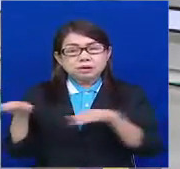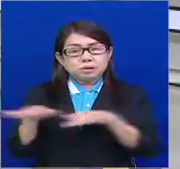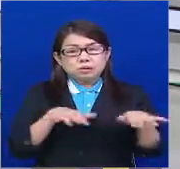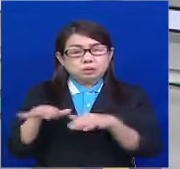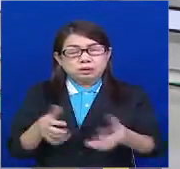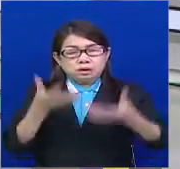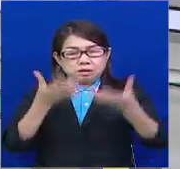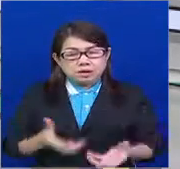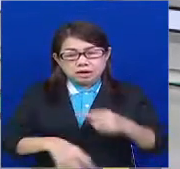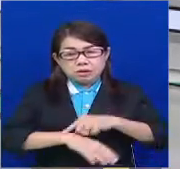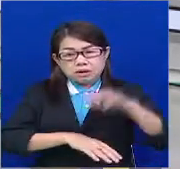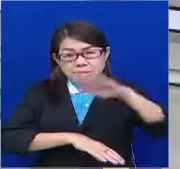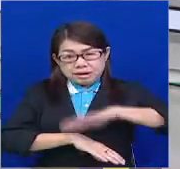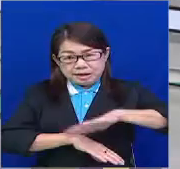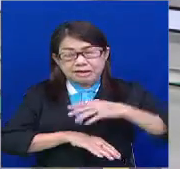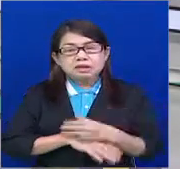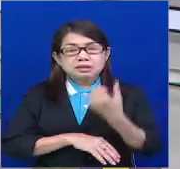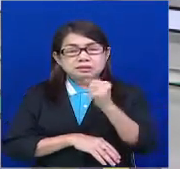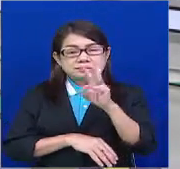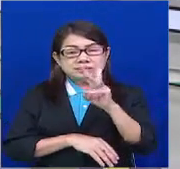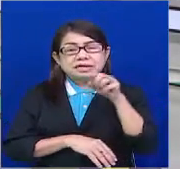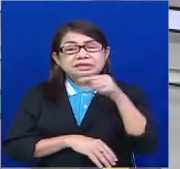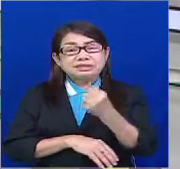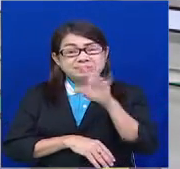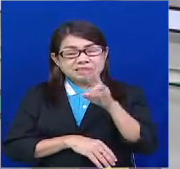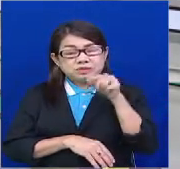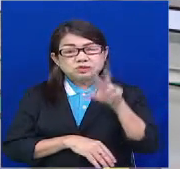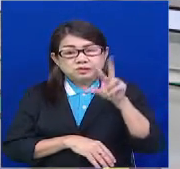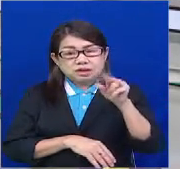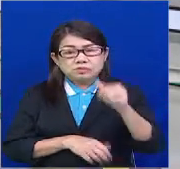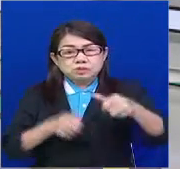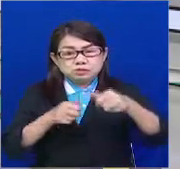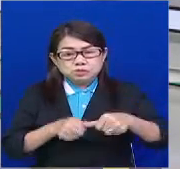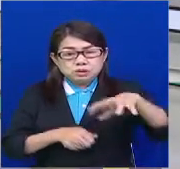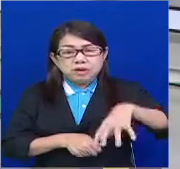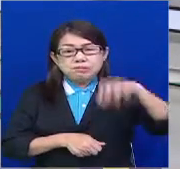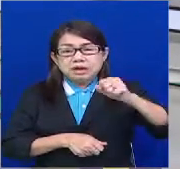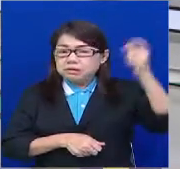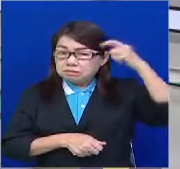ประมาณ 17:30นที่ผ่านมานะคะที่เมืองเมธิลที่ประเทศ